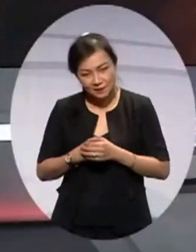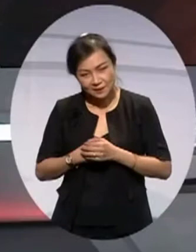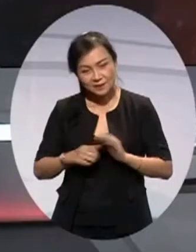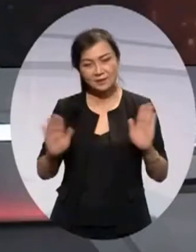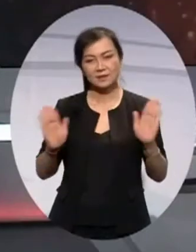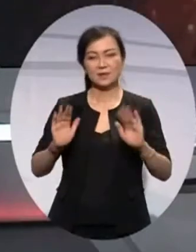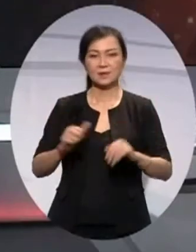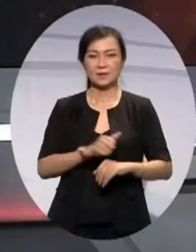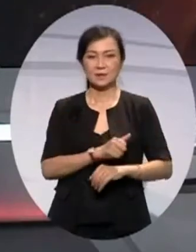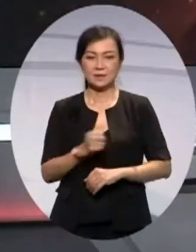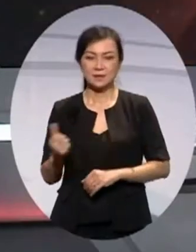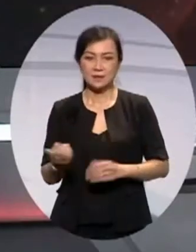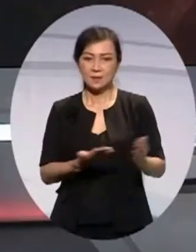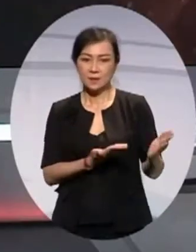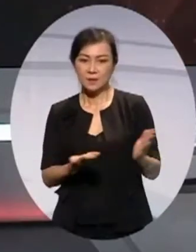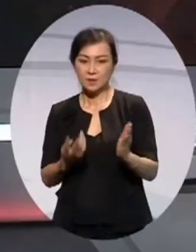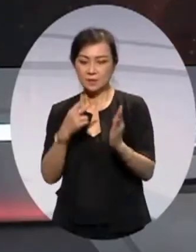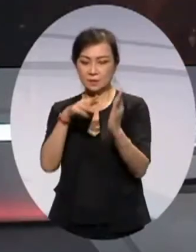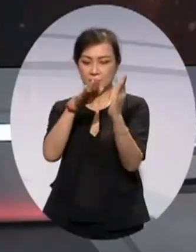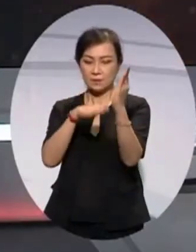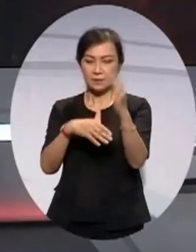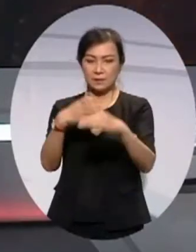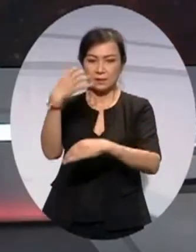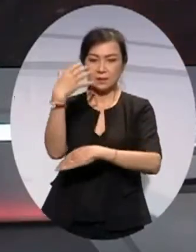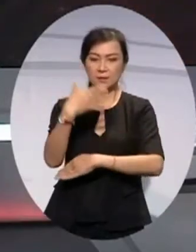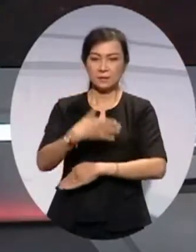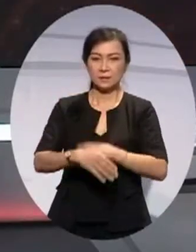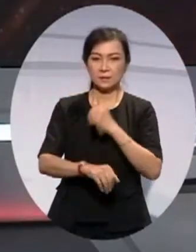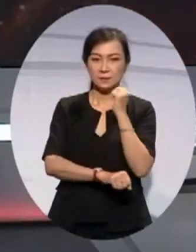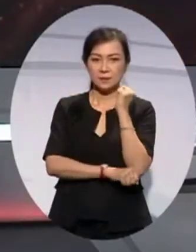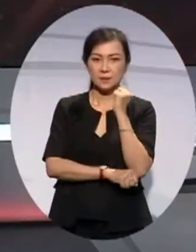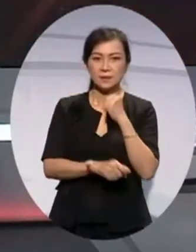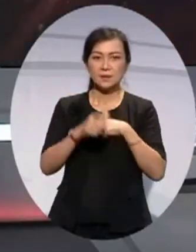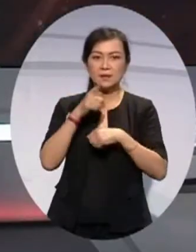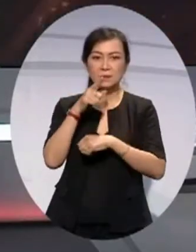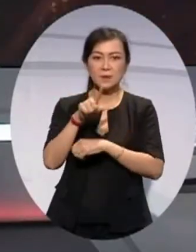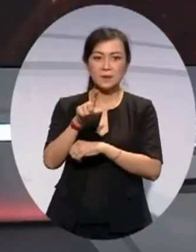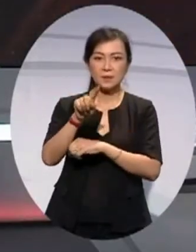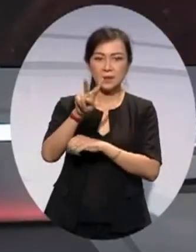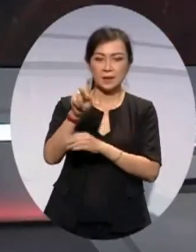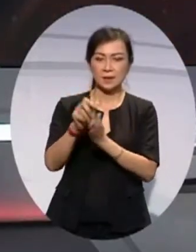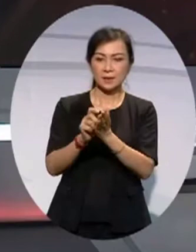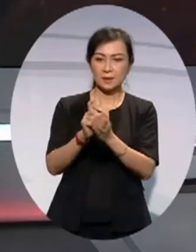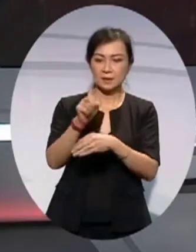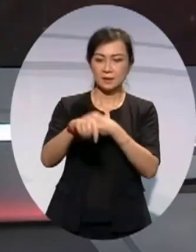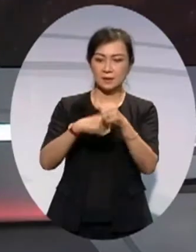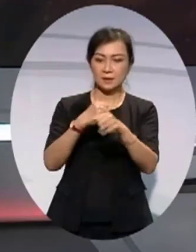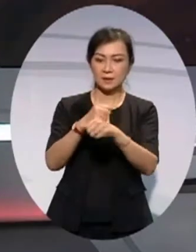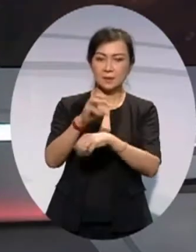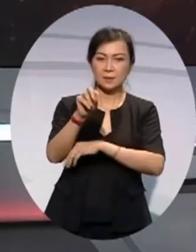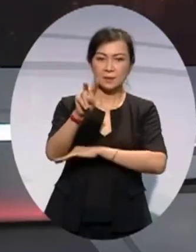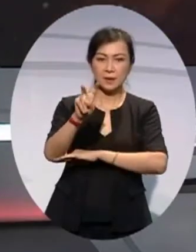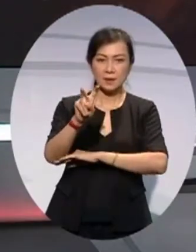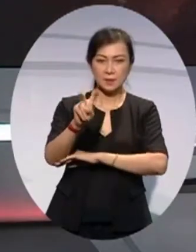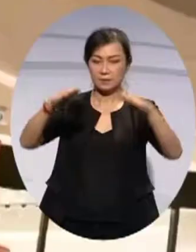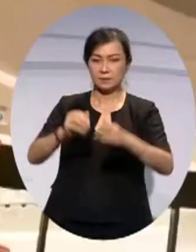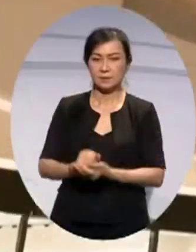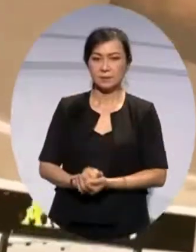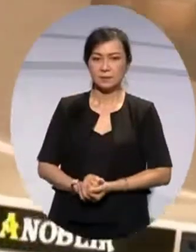Kính chào quý vị, mời quý vị theo dõi bản tin buổi trưa của Đài Truyền hình Thành phố Hồ Chí Minh, hôm nay thứ bảy ngày 12 tháng 9 năm 2020.